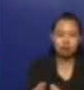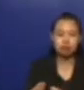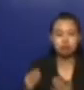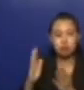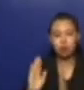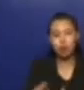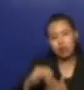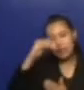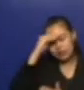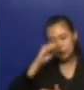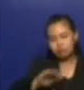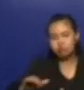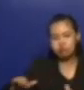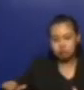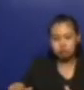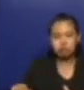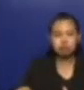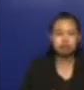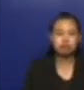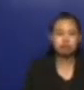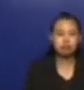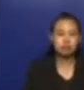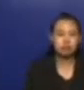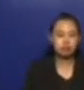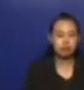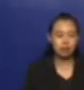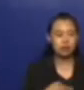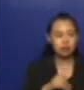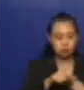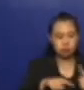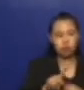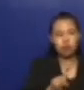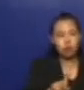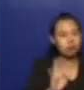ได้อยู่ในระดับหนึ่งถึงเราไม่ได้